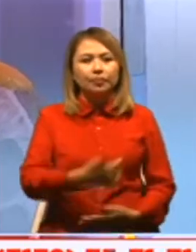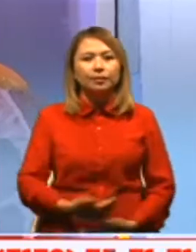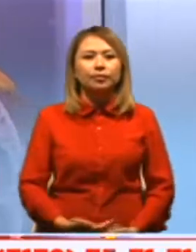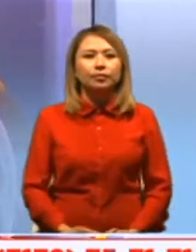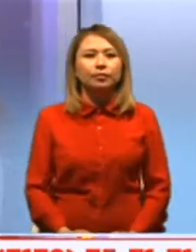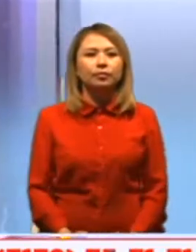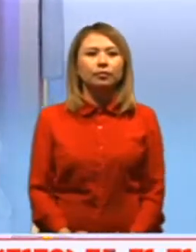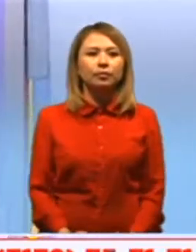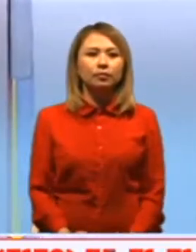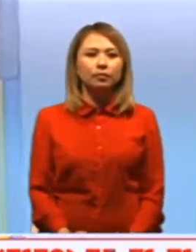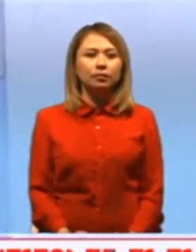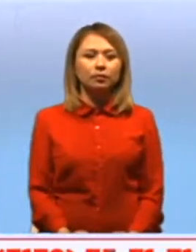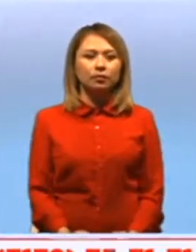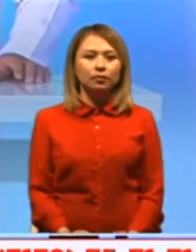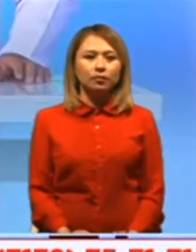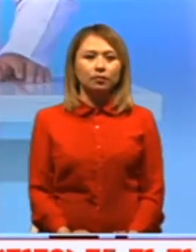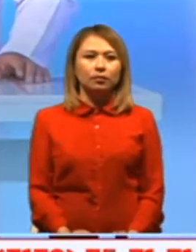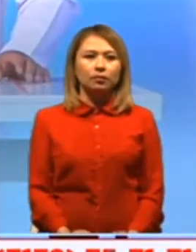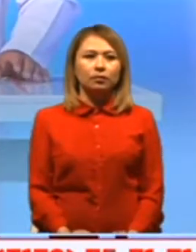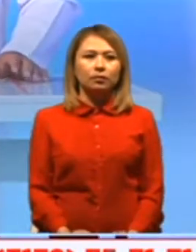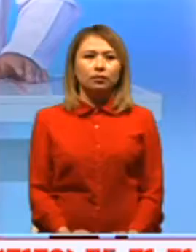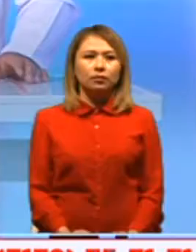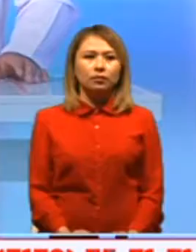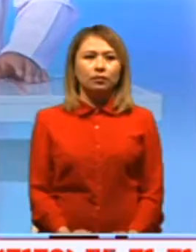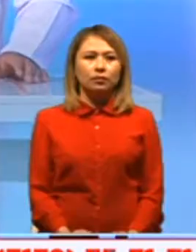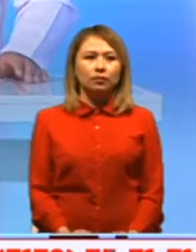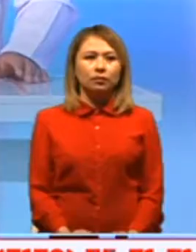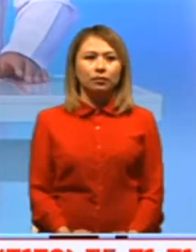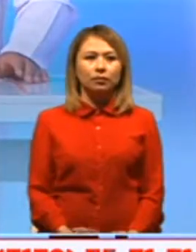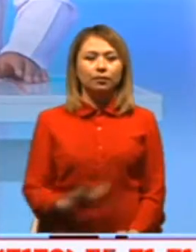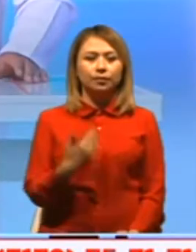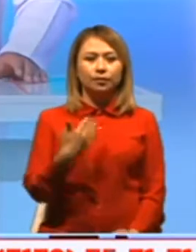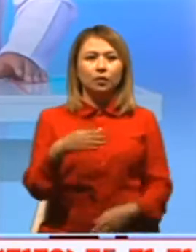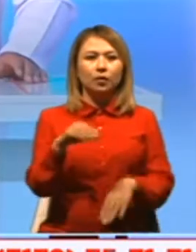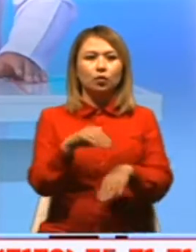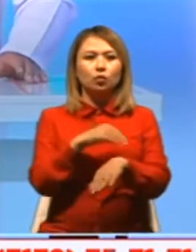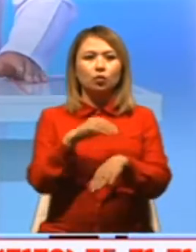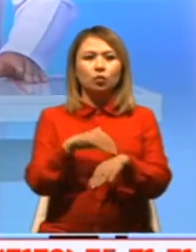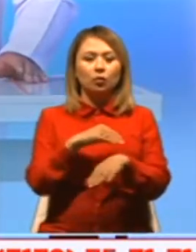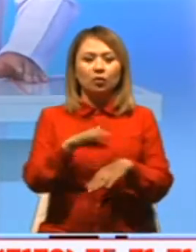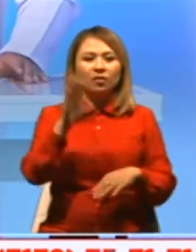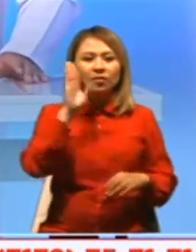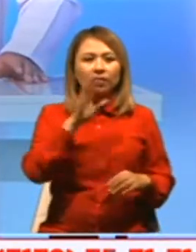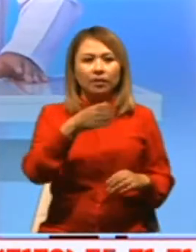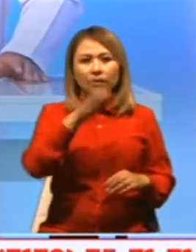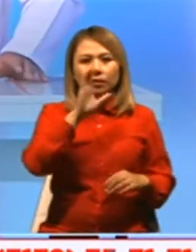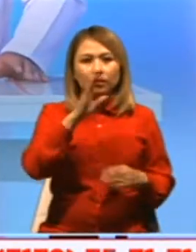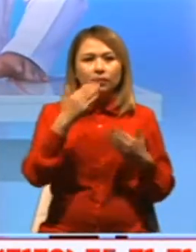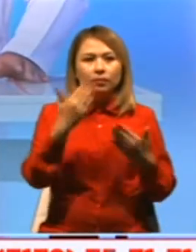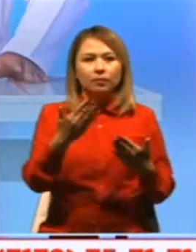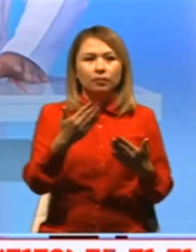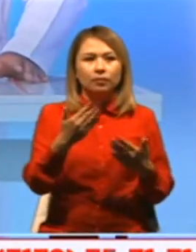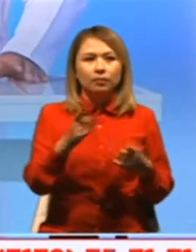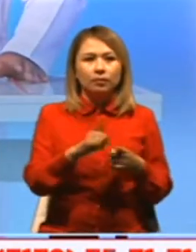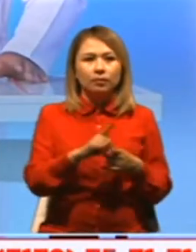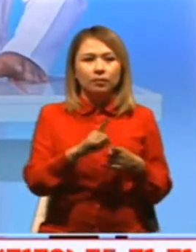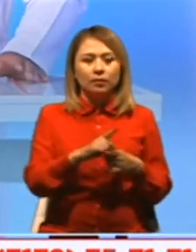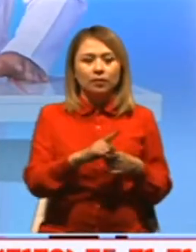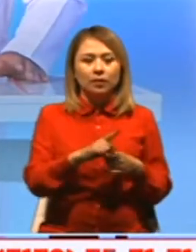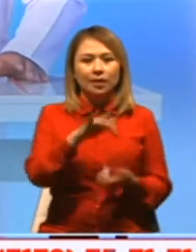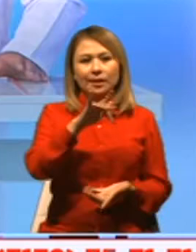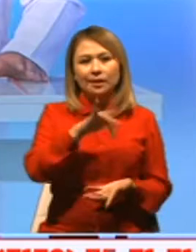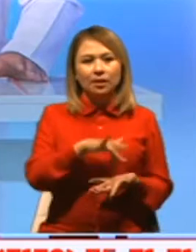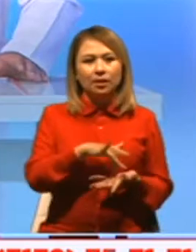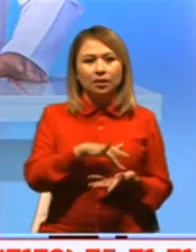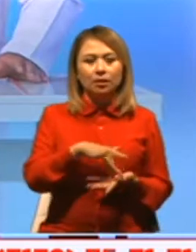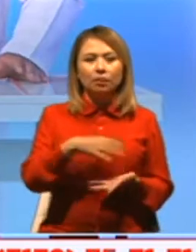Саламатсыз ба? Тағы да бір. Ол жерде сіздің күйеуіңізде суды көп ішкені, ол бізде жажда центр болып табылады. Және одан